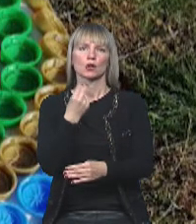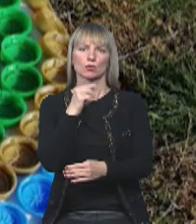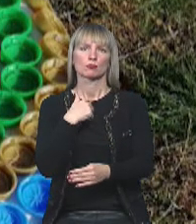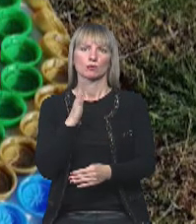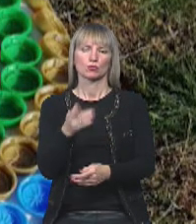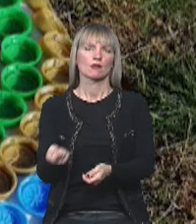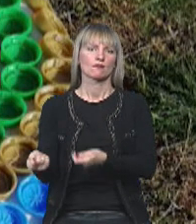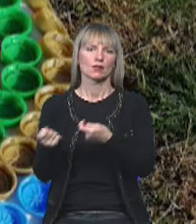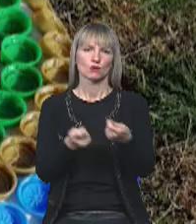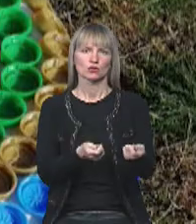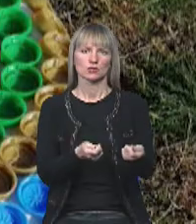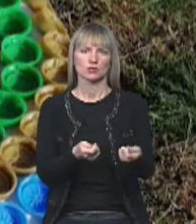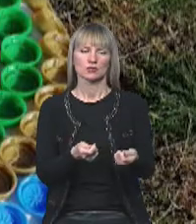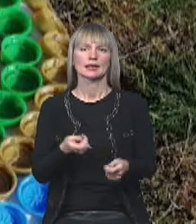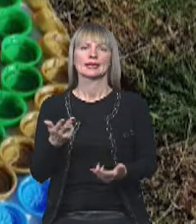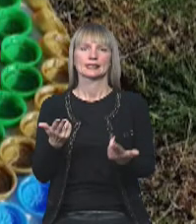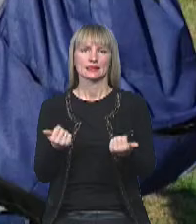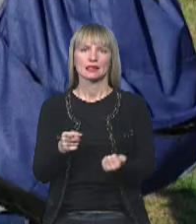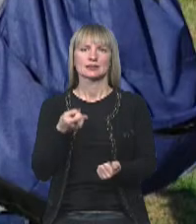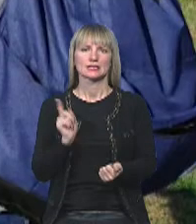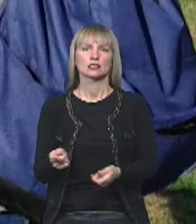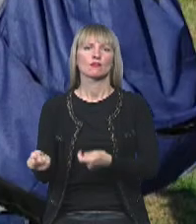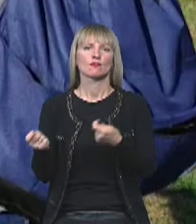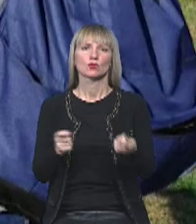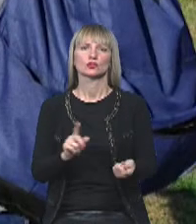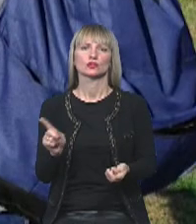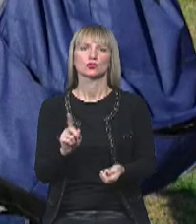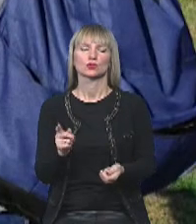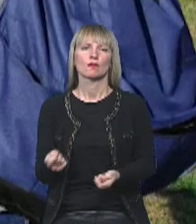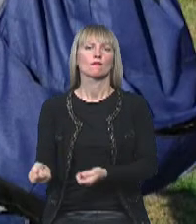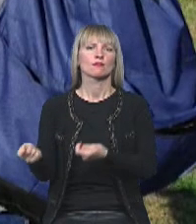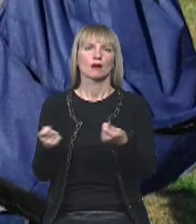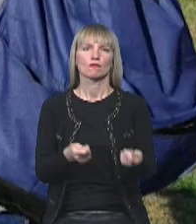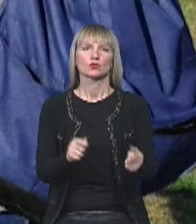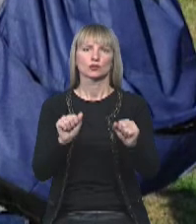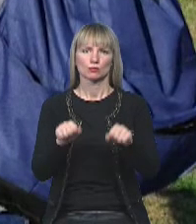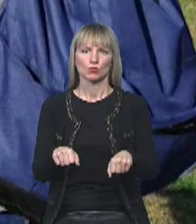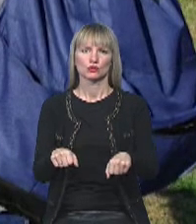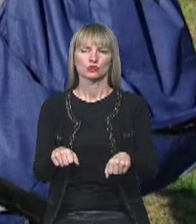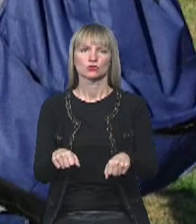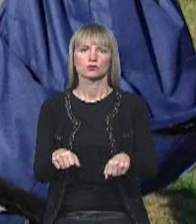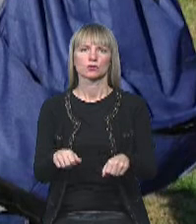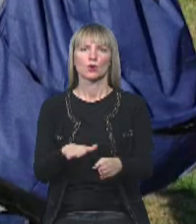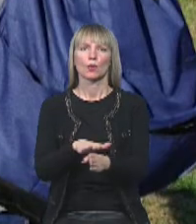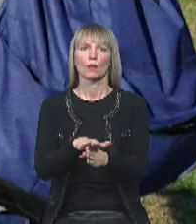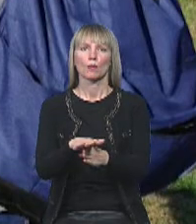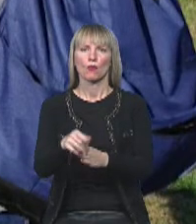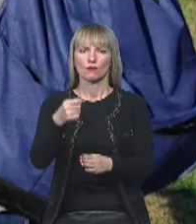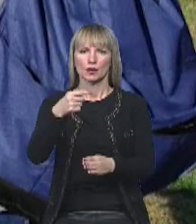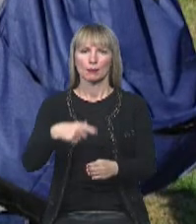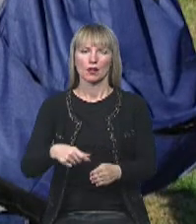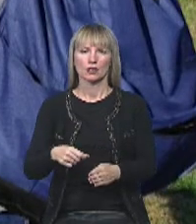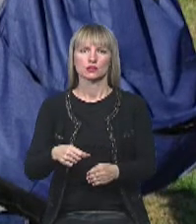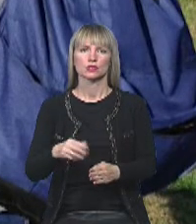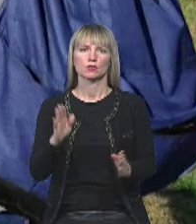ми будемо вивозити. Угу. Але дійсно, вивозити що? Вивозити можна повні пляшки, да, повні